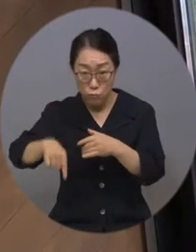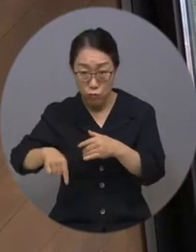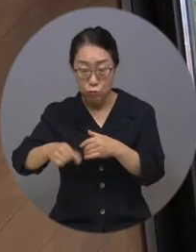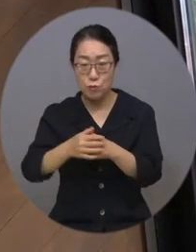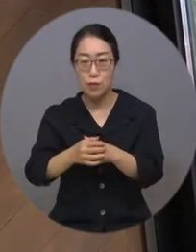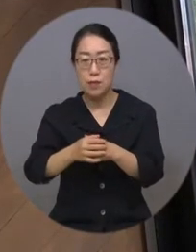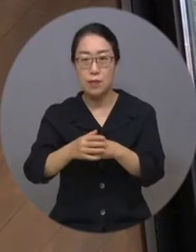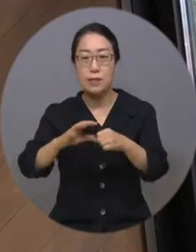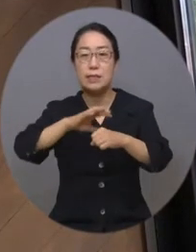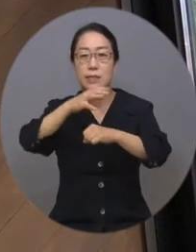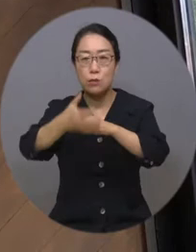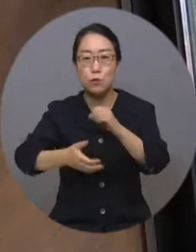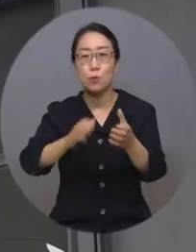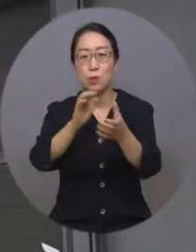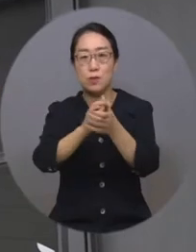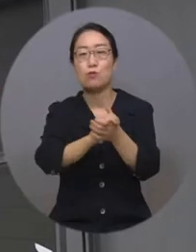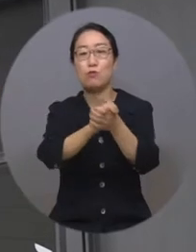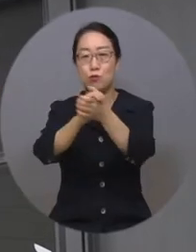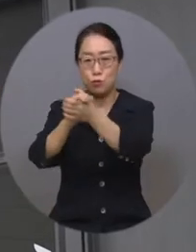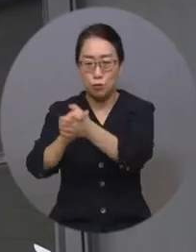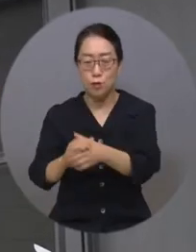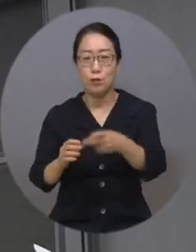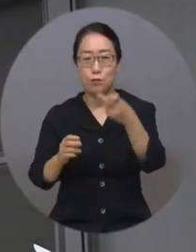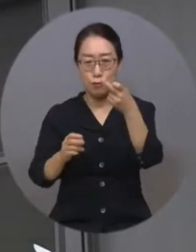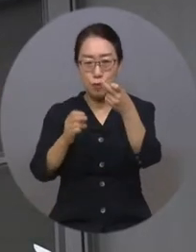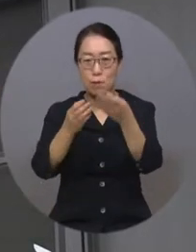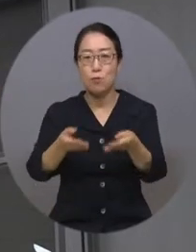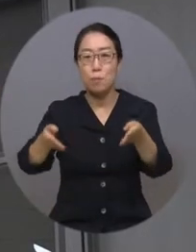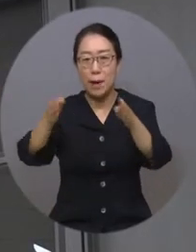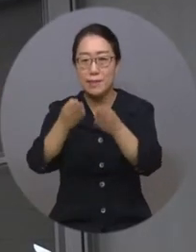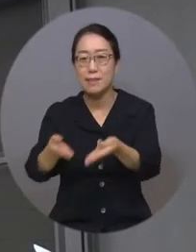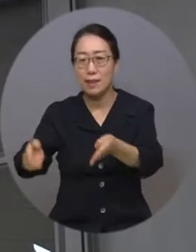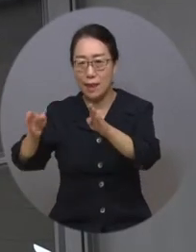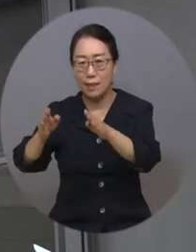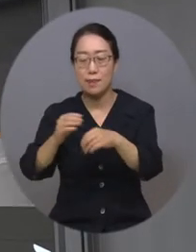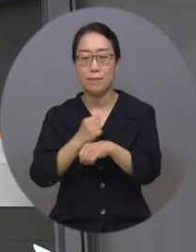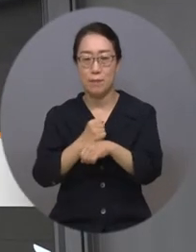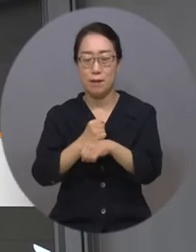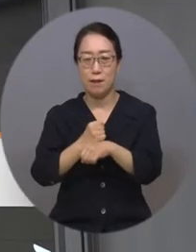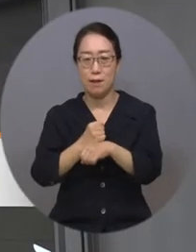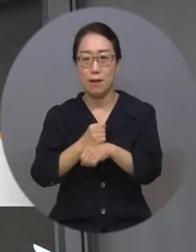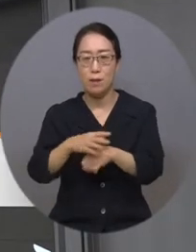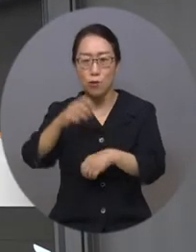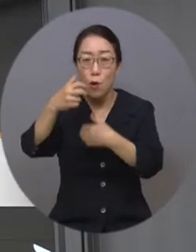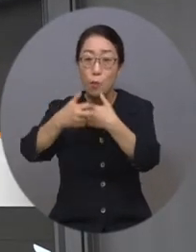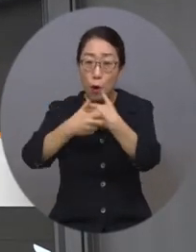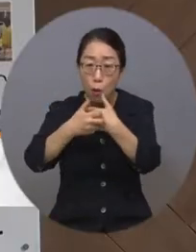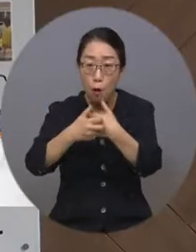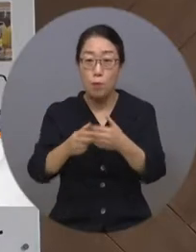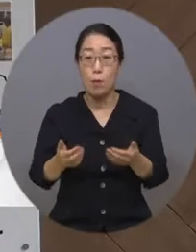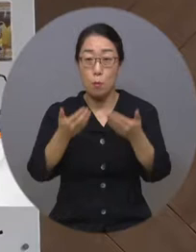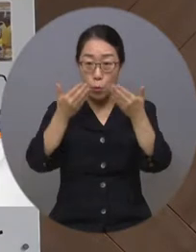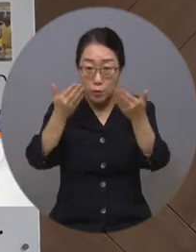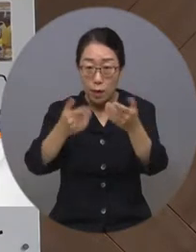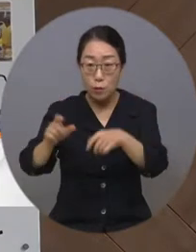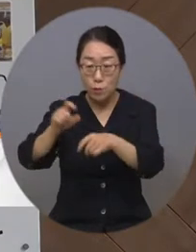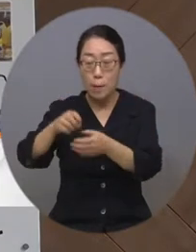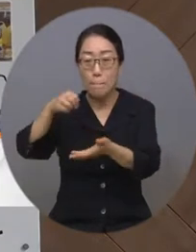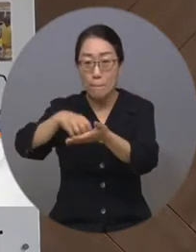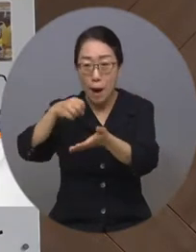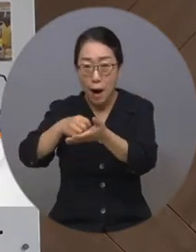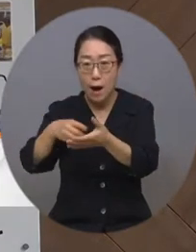지구촌 친구들 사나이 12 바스켓. 의료봉사 동아리로 시작해 제빵 교육을 통한 나눔을 실천하고